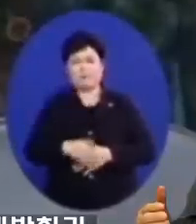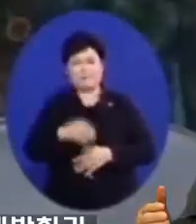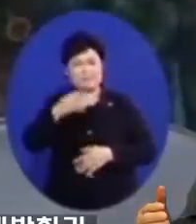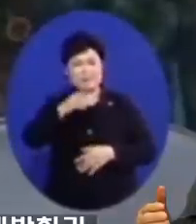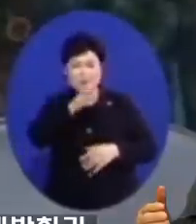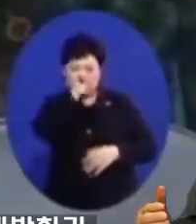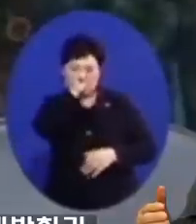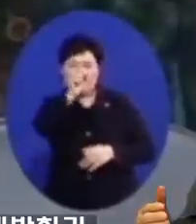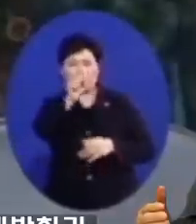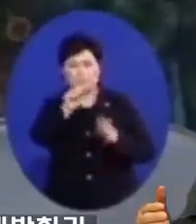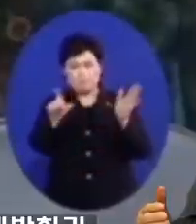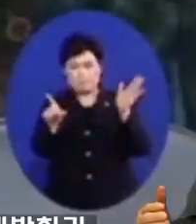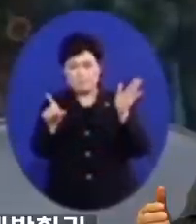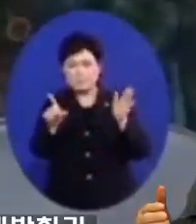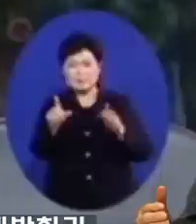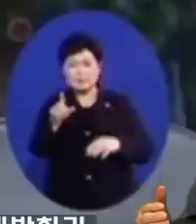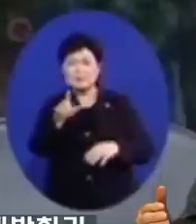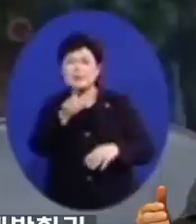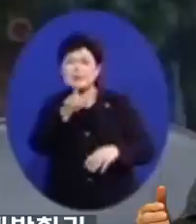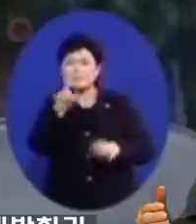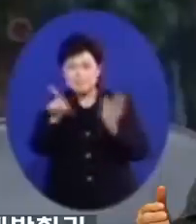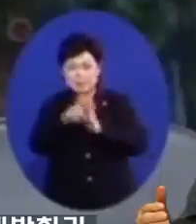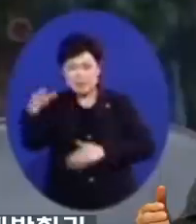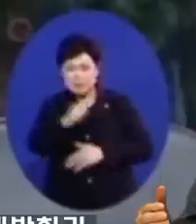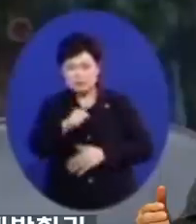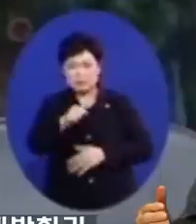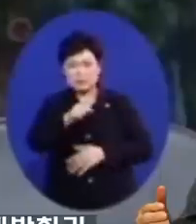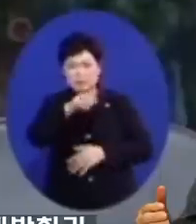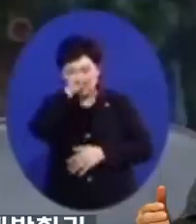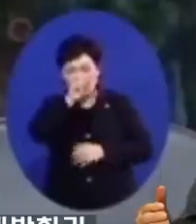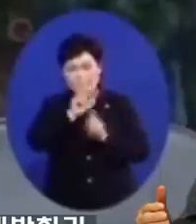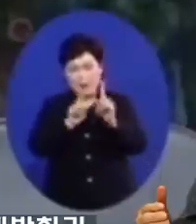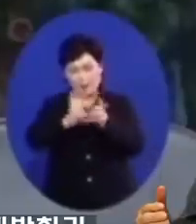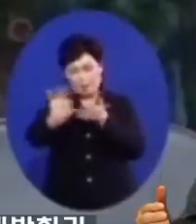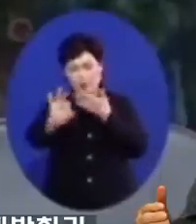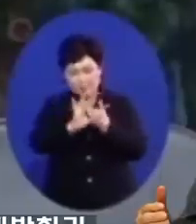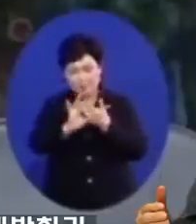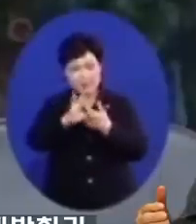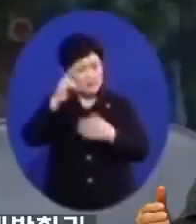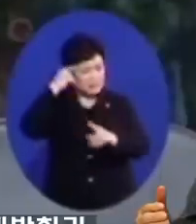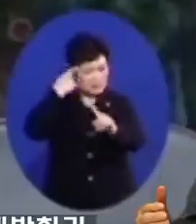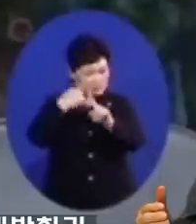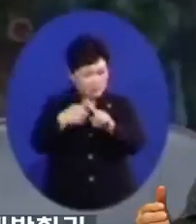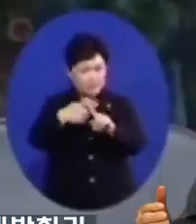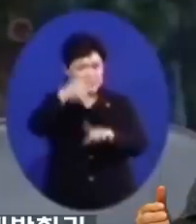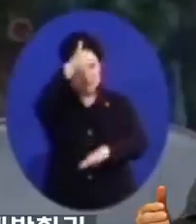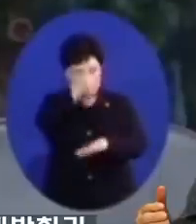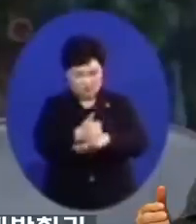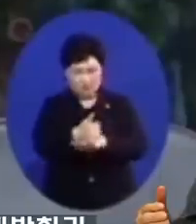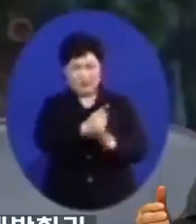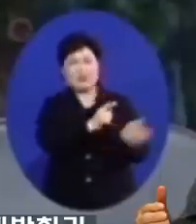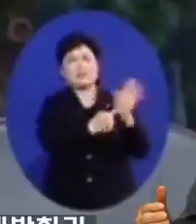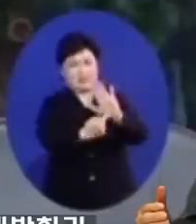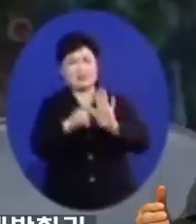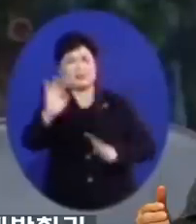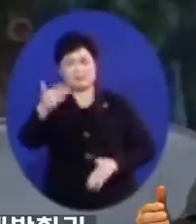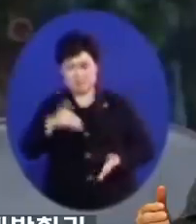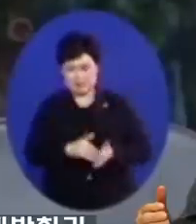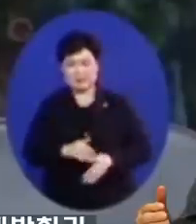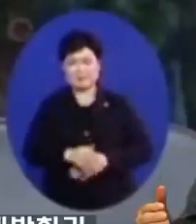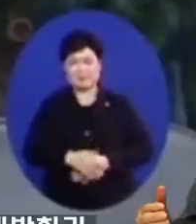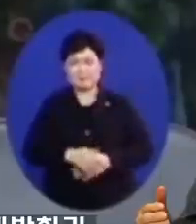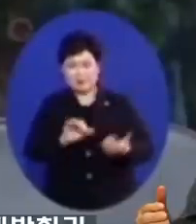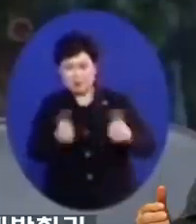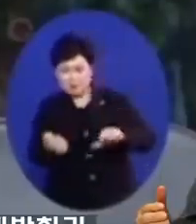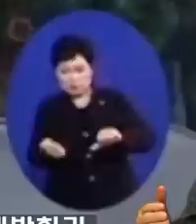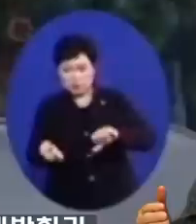긍정적인 믿음을 가지고 긍정적인 말을 하면은 긍정적인 생활의 결과를 얻게 되는 것입니다. 죽고